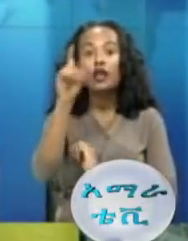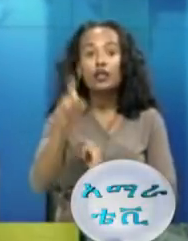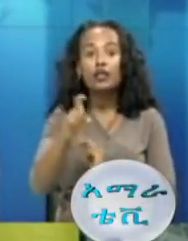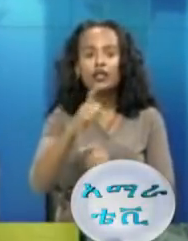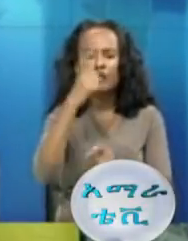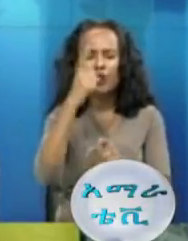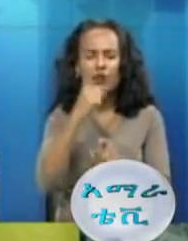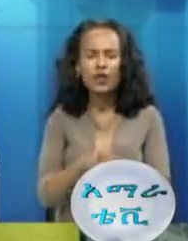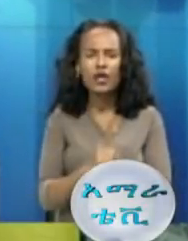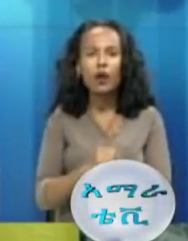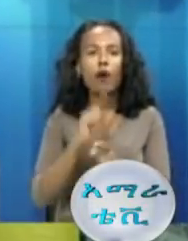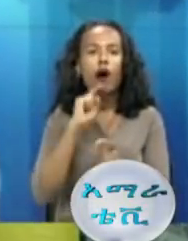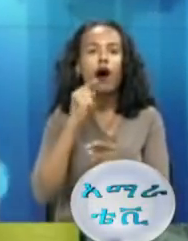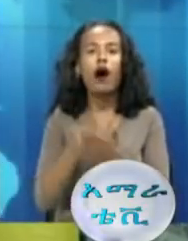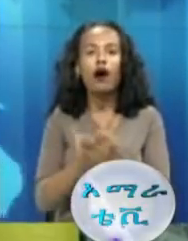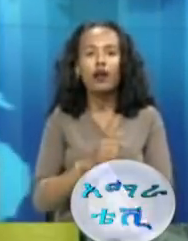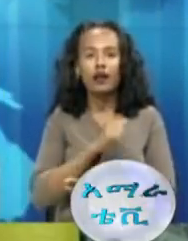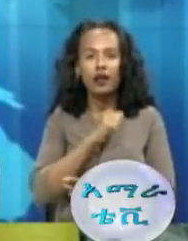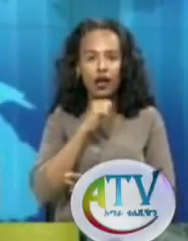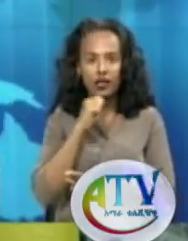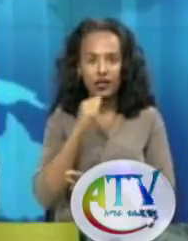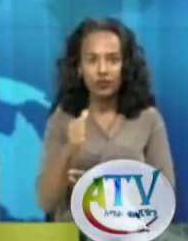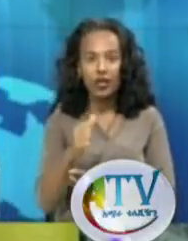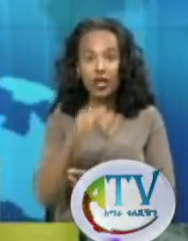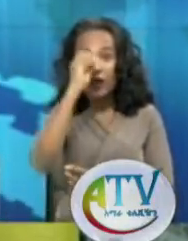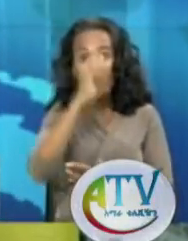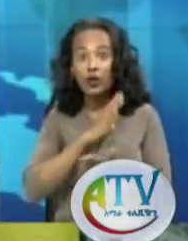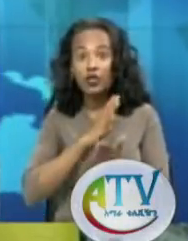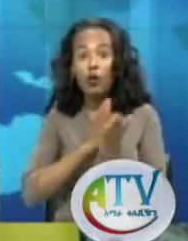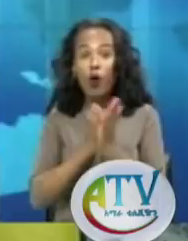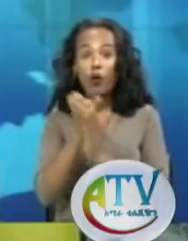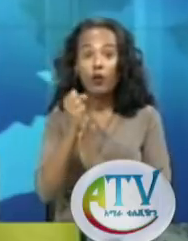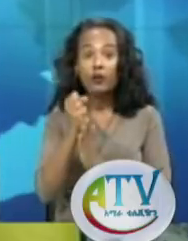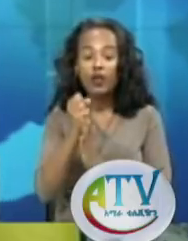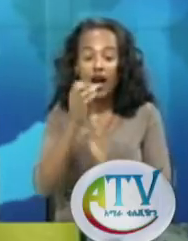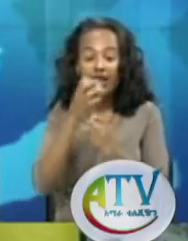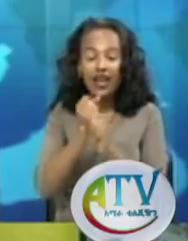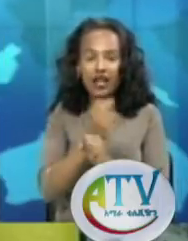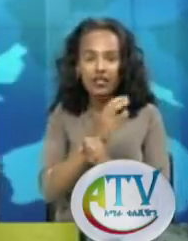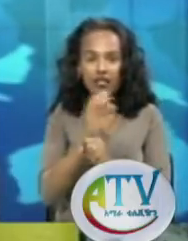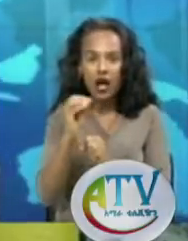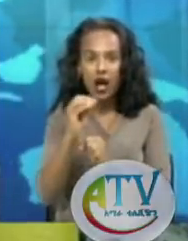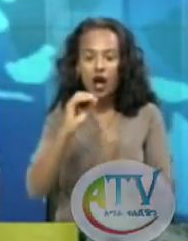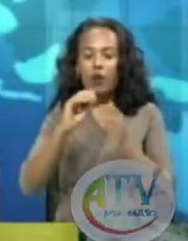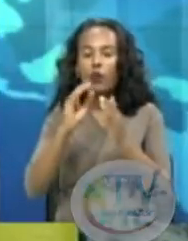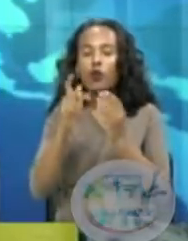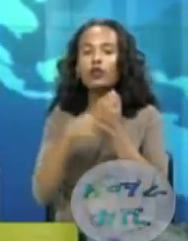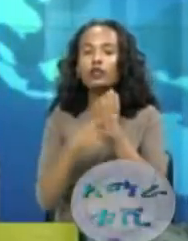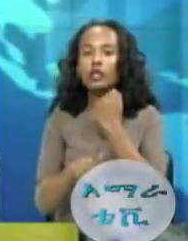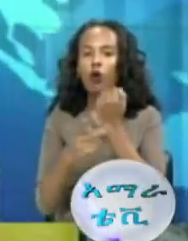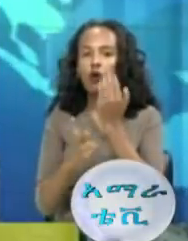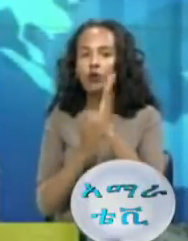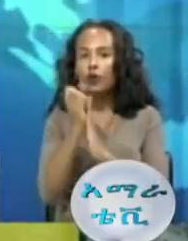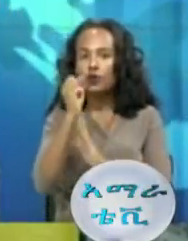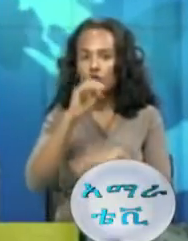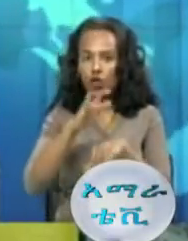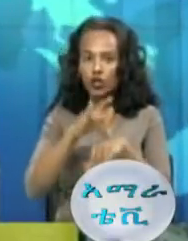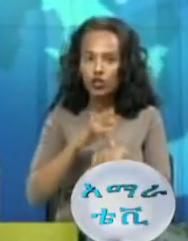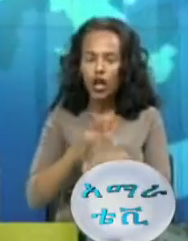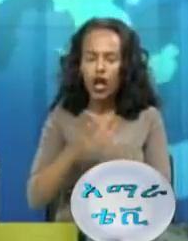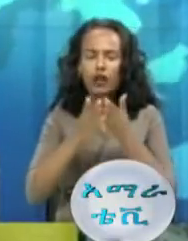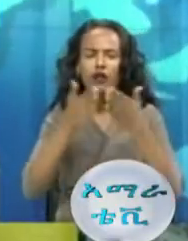መልክ አላረጋገጠም። በሰብአዊ መብት አያያዛችንና በፖለቲካዊ መብቶቻችን ላይ